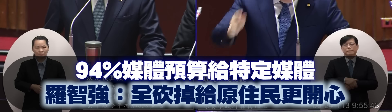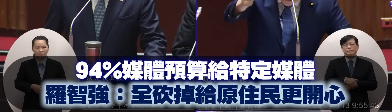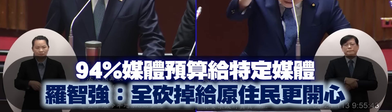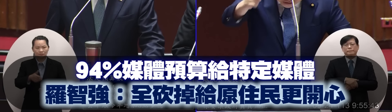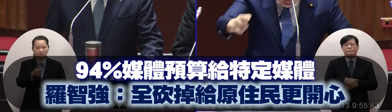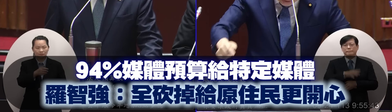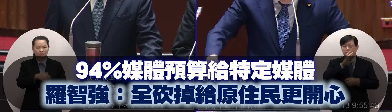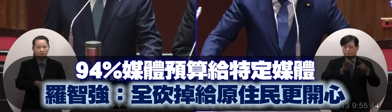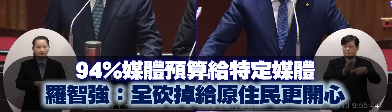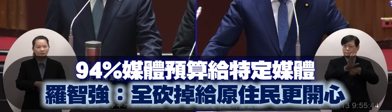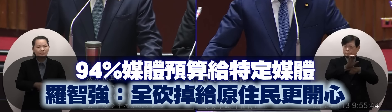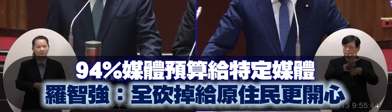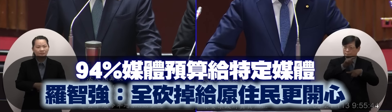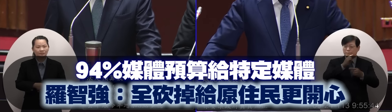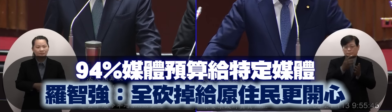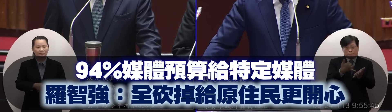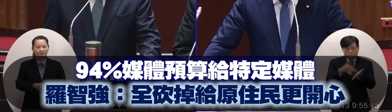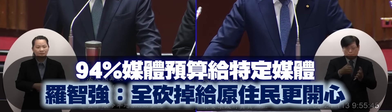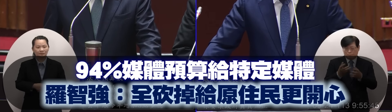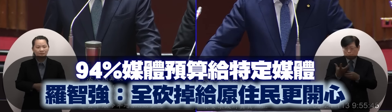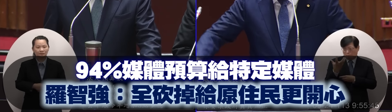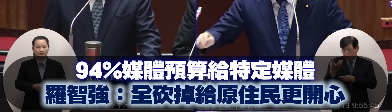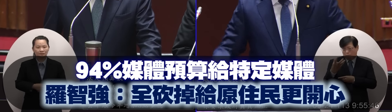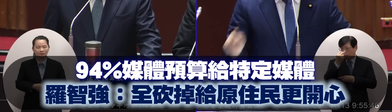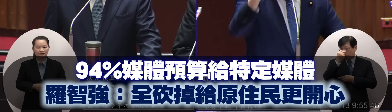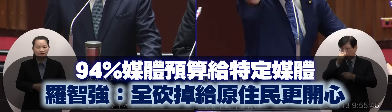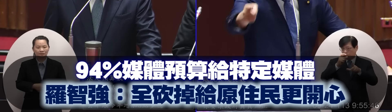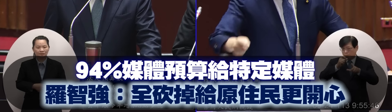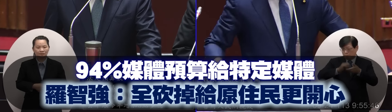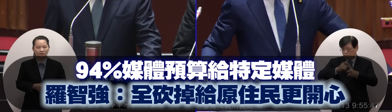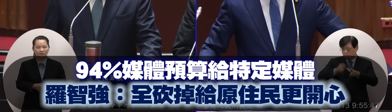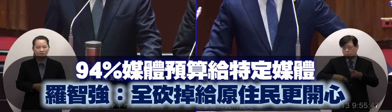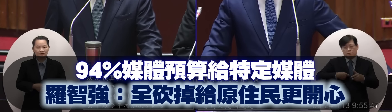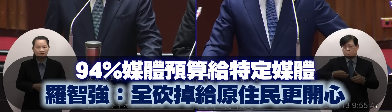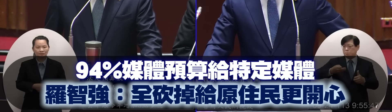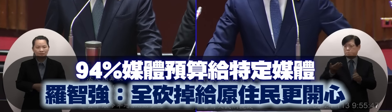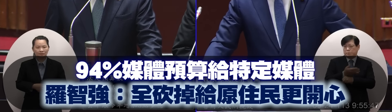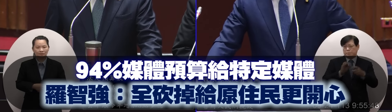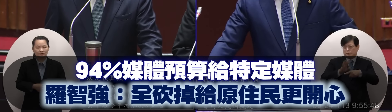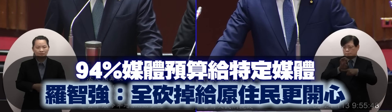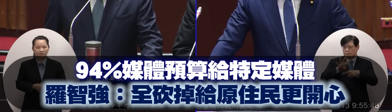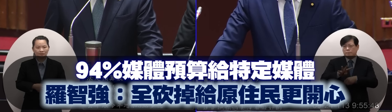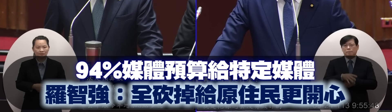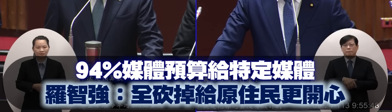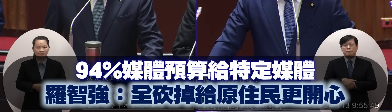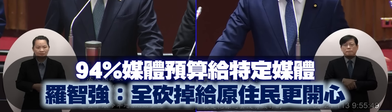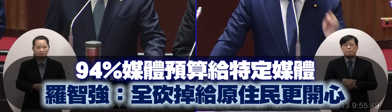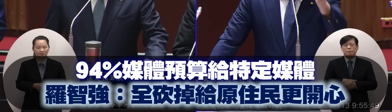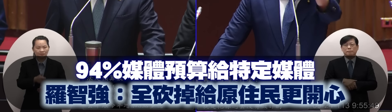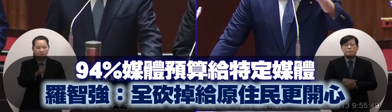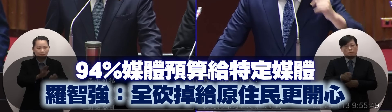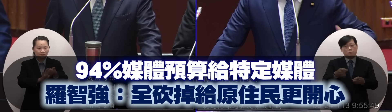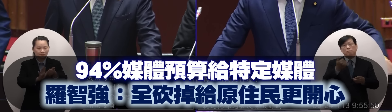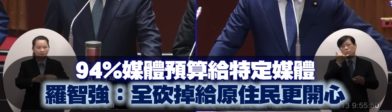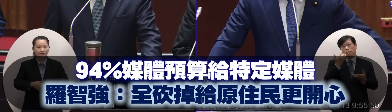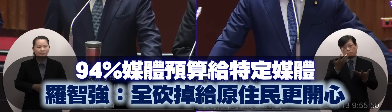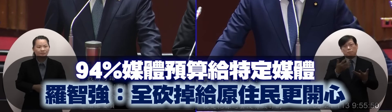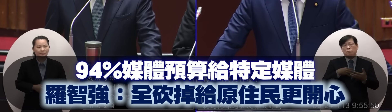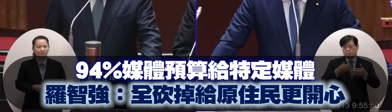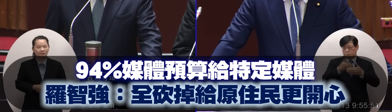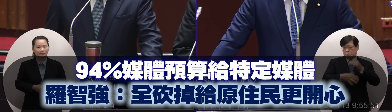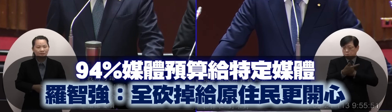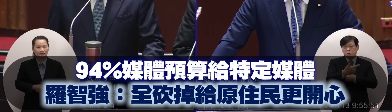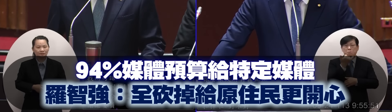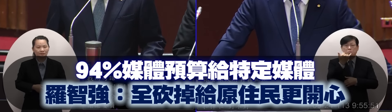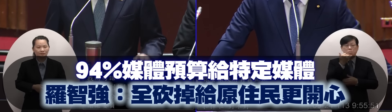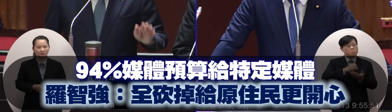员。 你94%的预算集中给特定媒体，我就砍你94%的预算呢、啊。 谢谢委 员。这样子，我现在剩下6%，